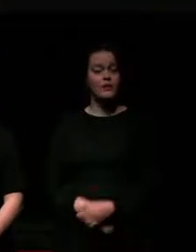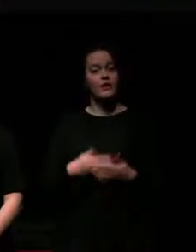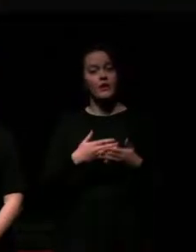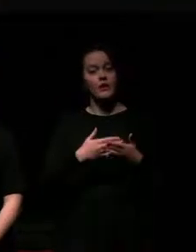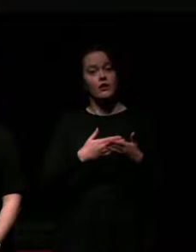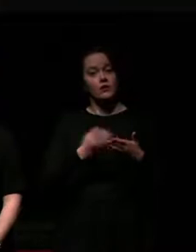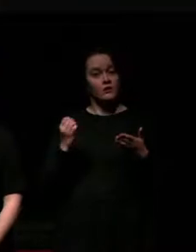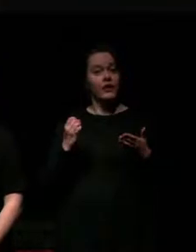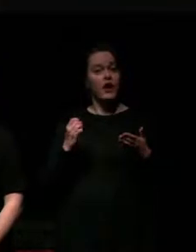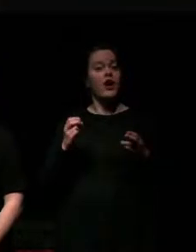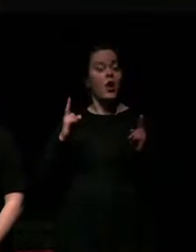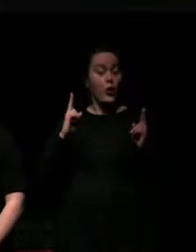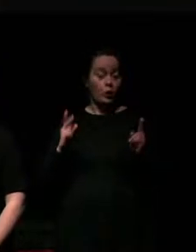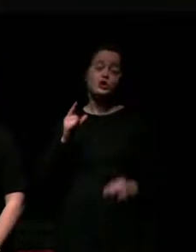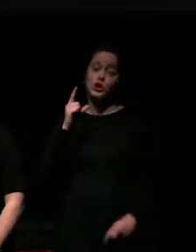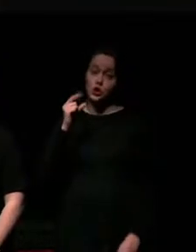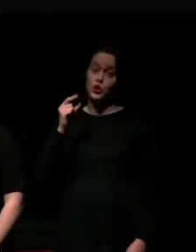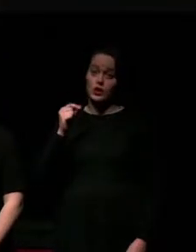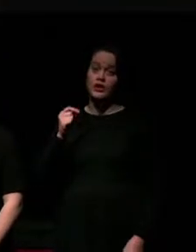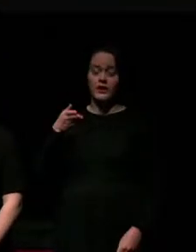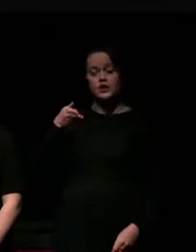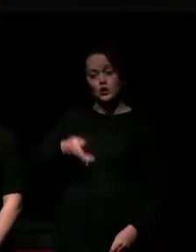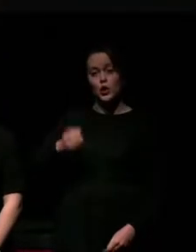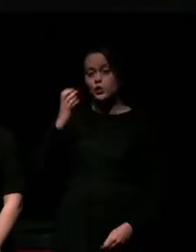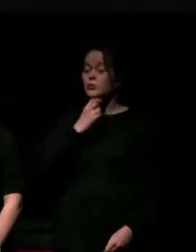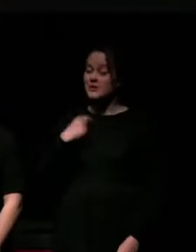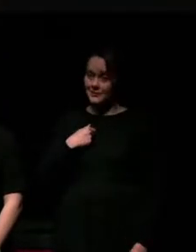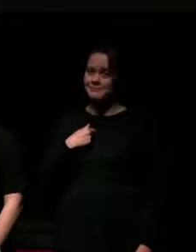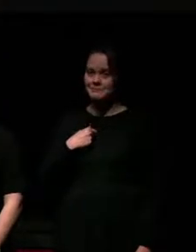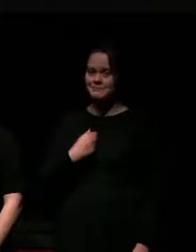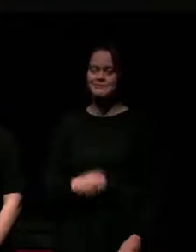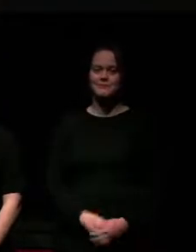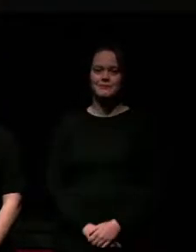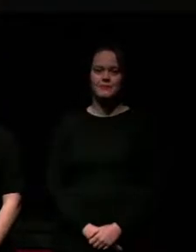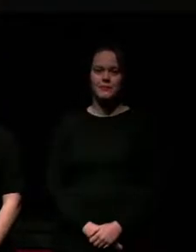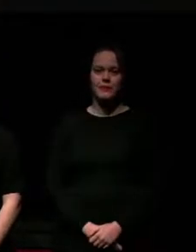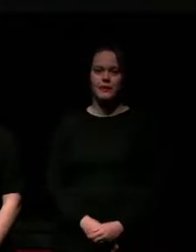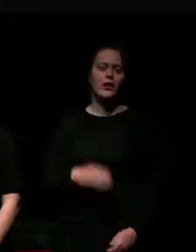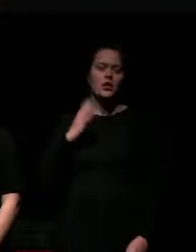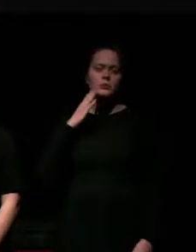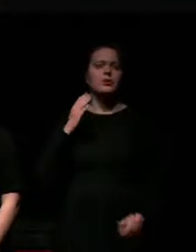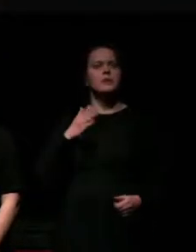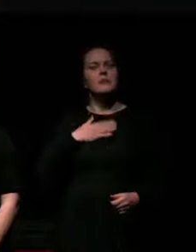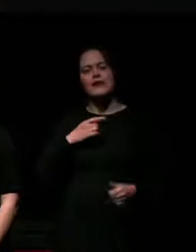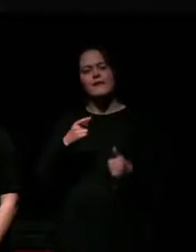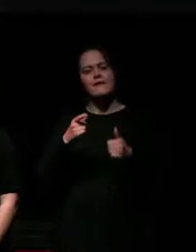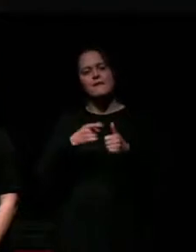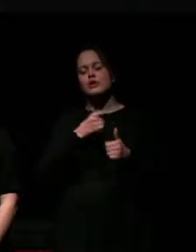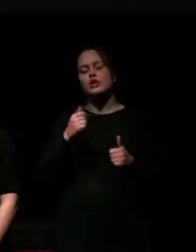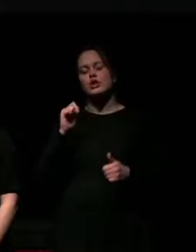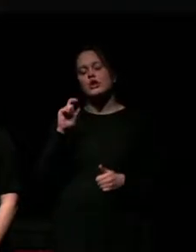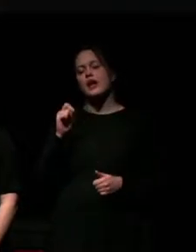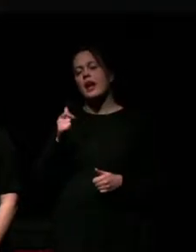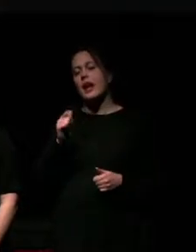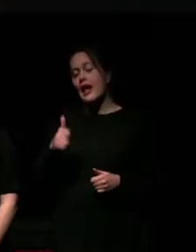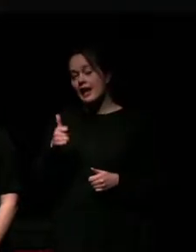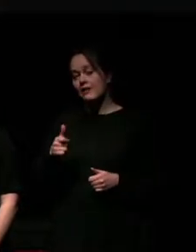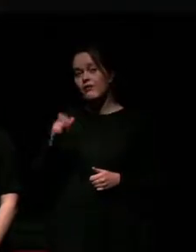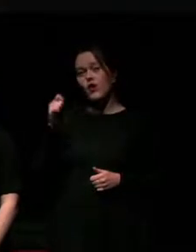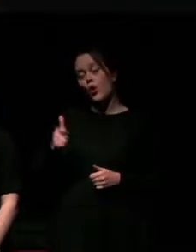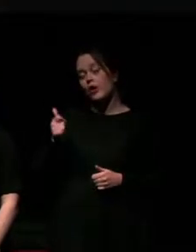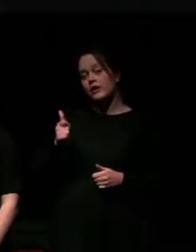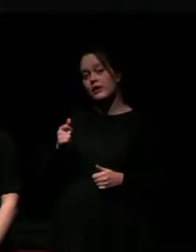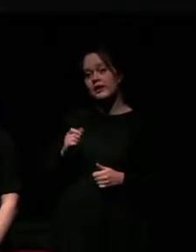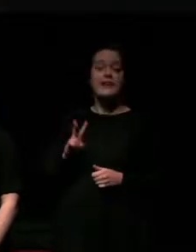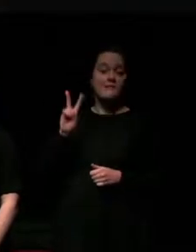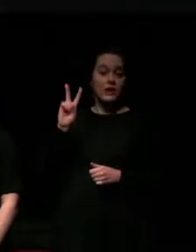fra Skanik I Orje-Tromsø, eller Sør-Tromsø. Men jeg bodde mine første 11 leveår I Tjatse-Solo, eller Vatse, som